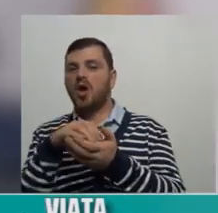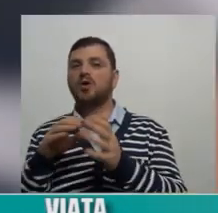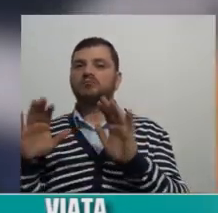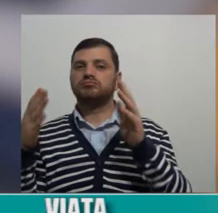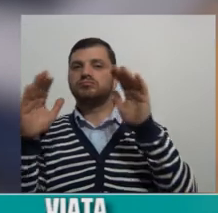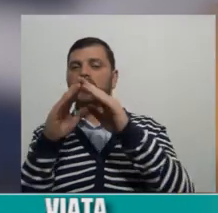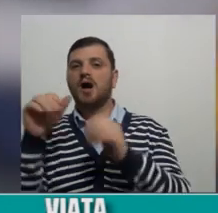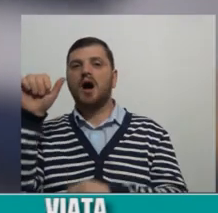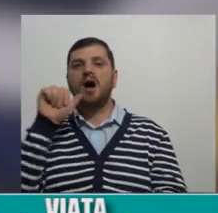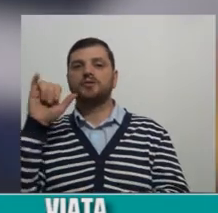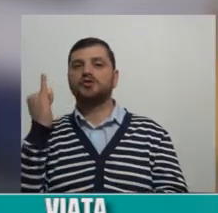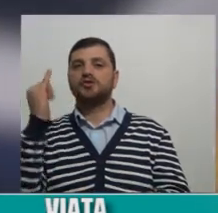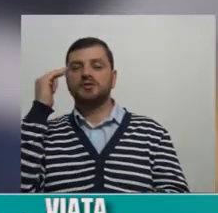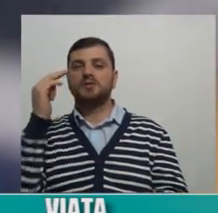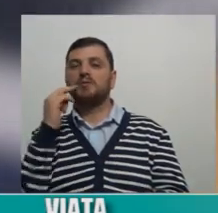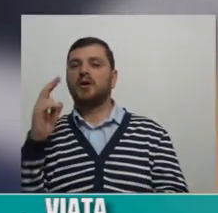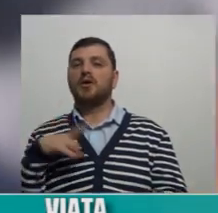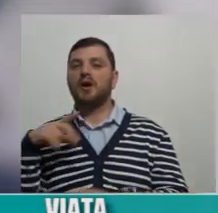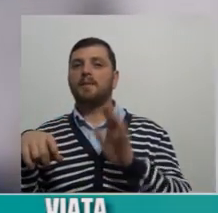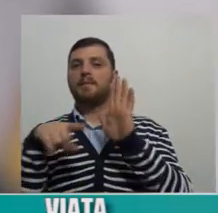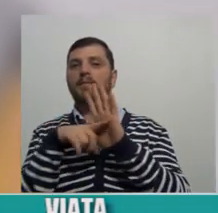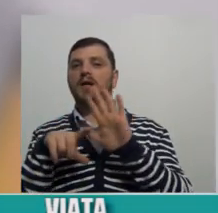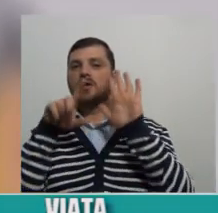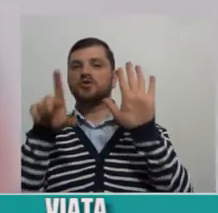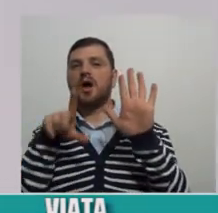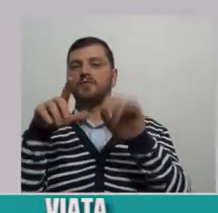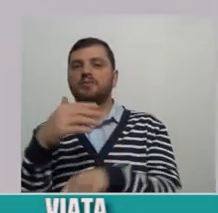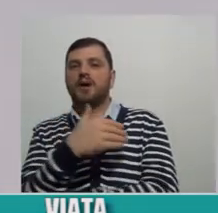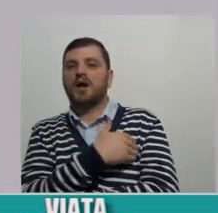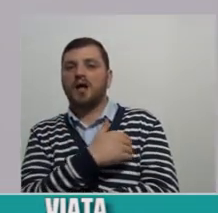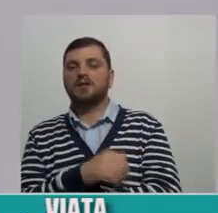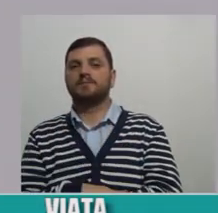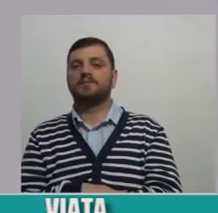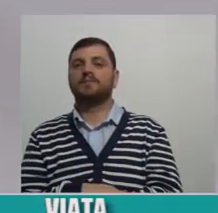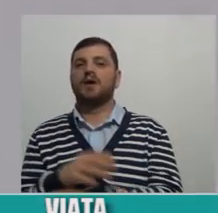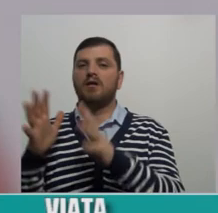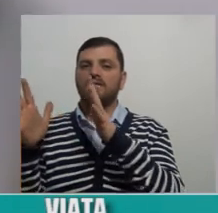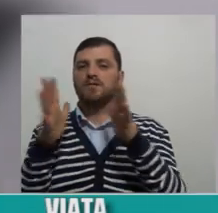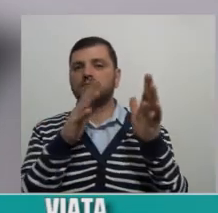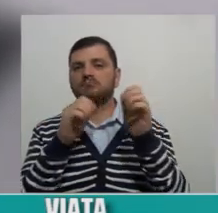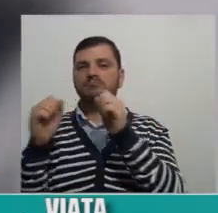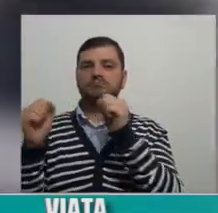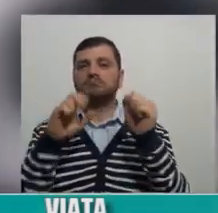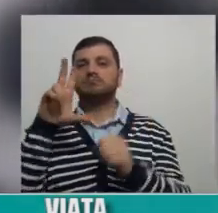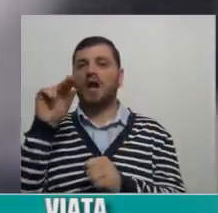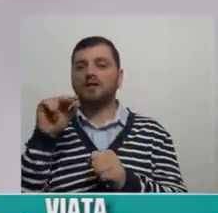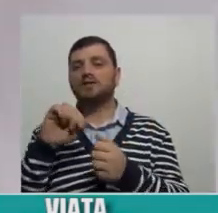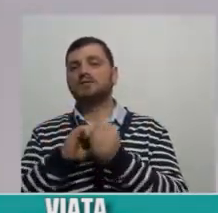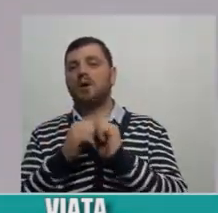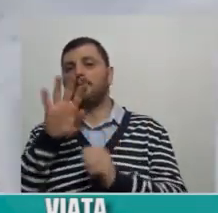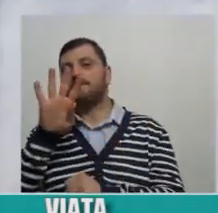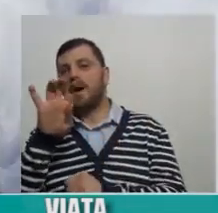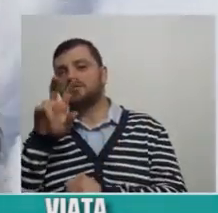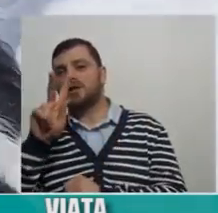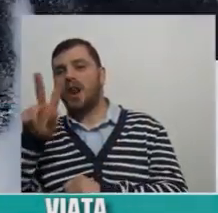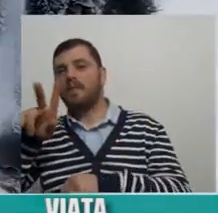înalte din Argeș și Sibiu. În zonă s-au înregistrat minus 17 grade Celsius. Vântul a suflat cu